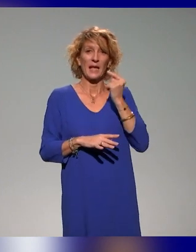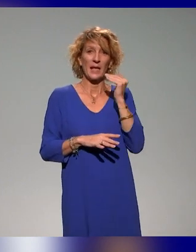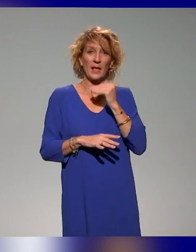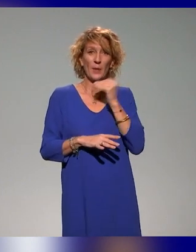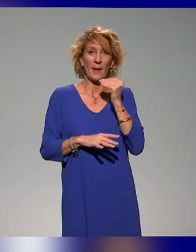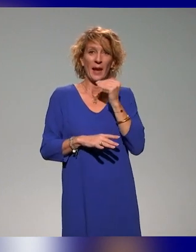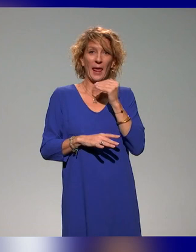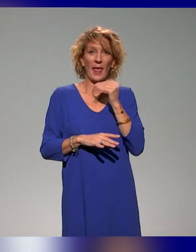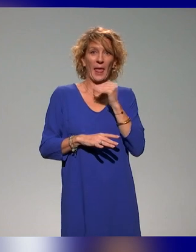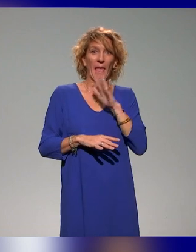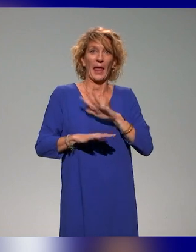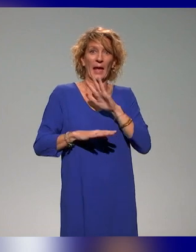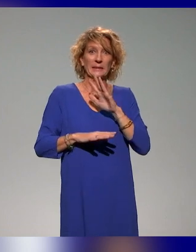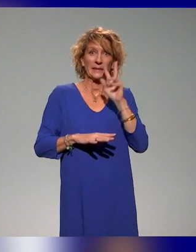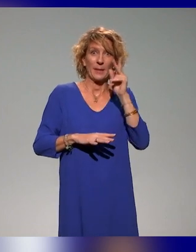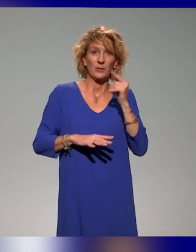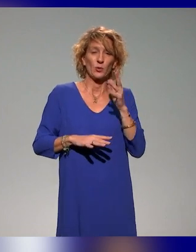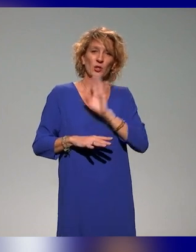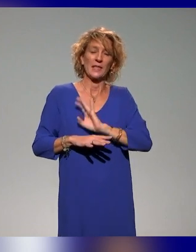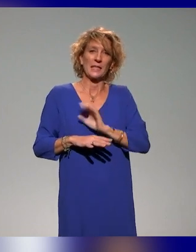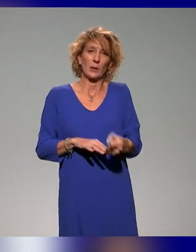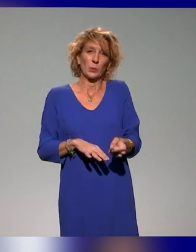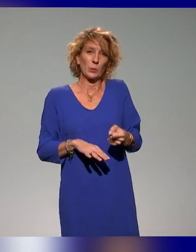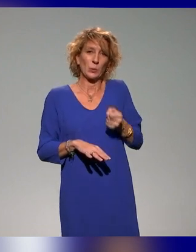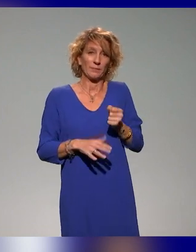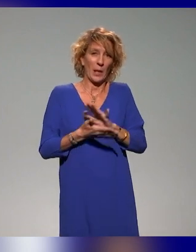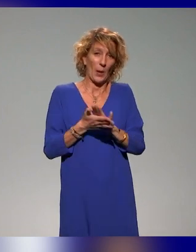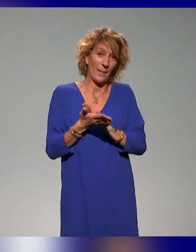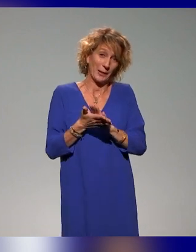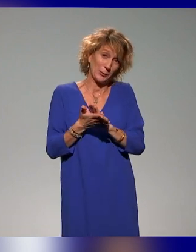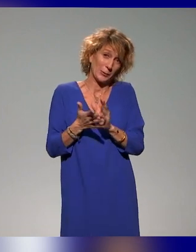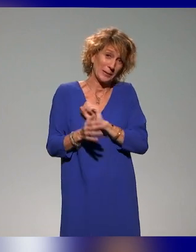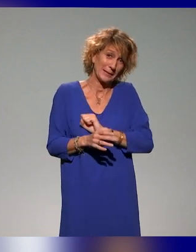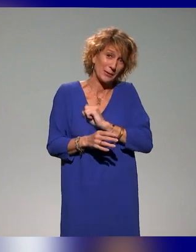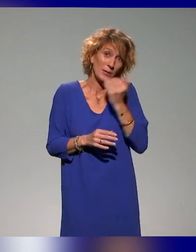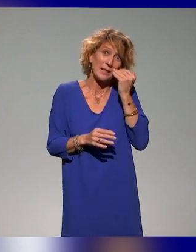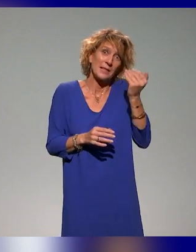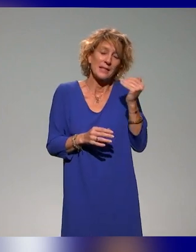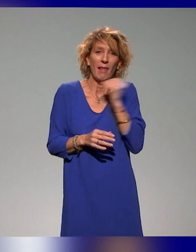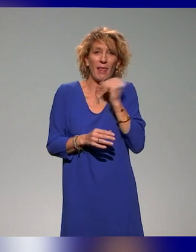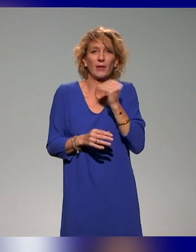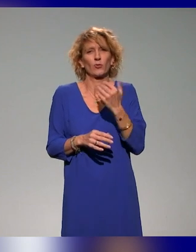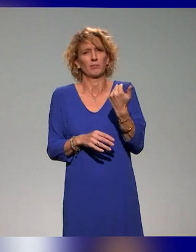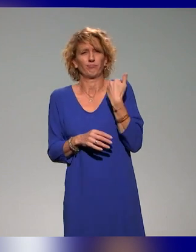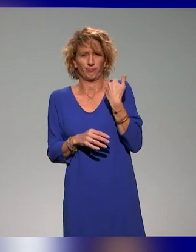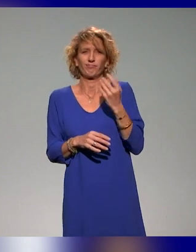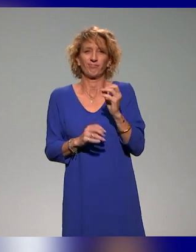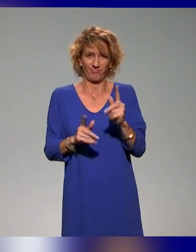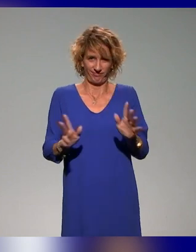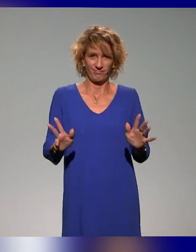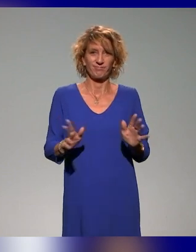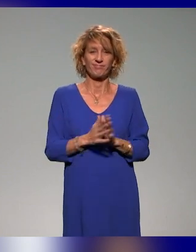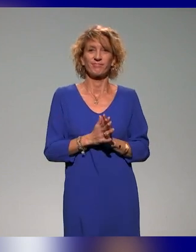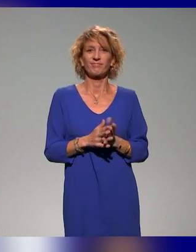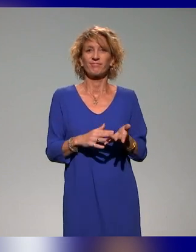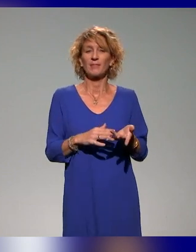mes habitudes, donc je m'excuse au préalable auprès des interprètes et faudra pas hésiter à me rappeler à l'ordre. Voilà, donc nous